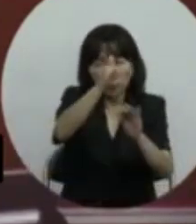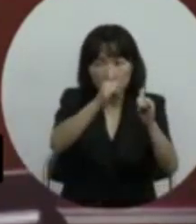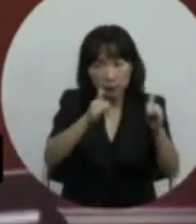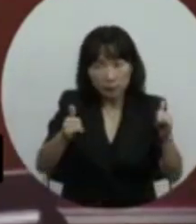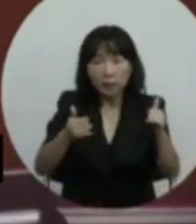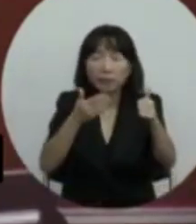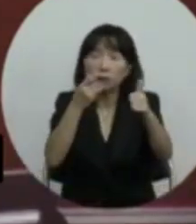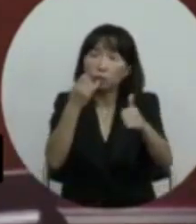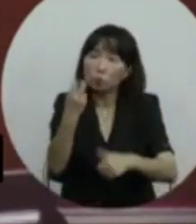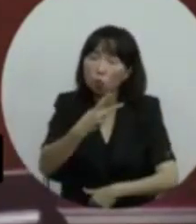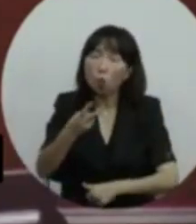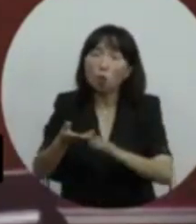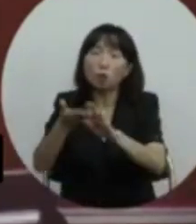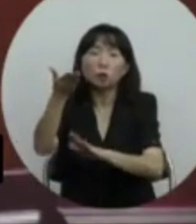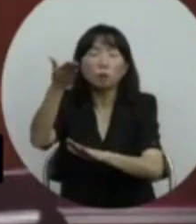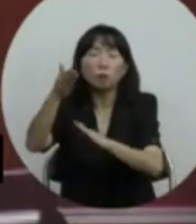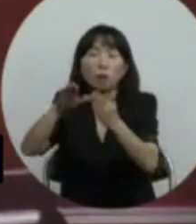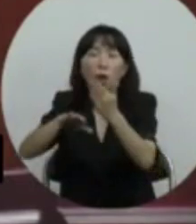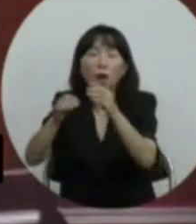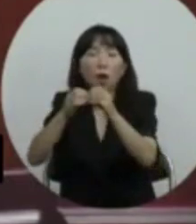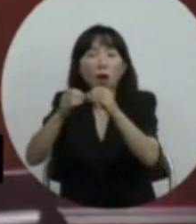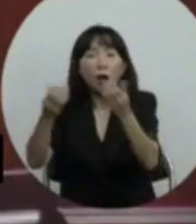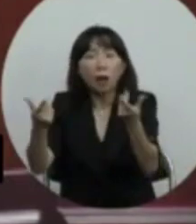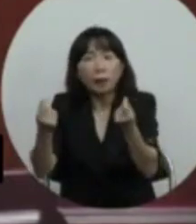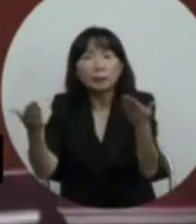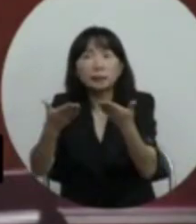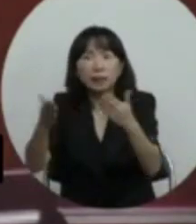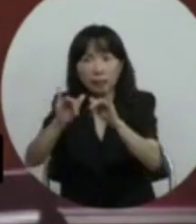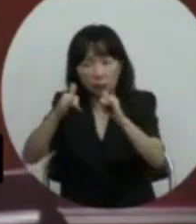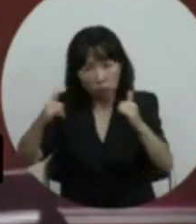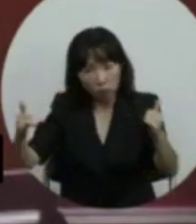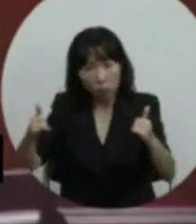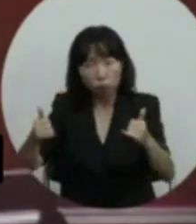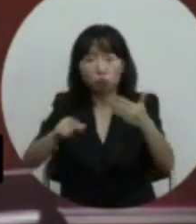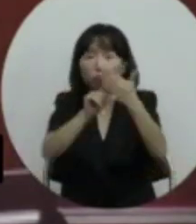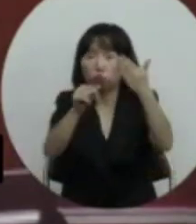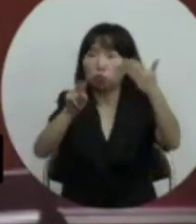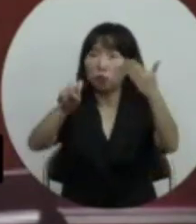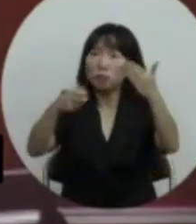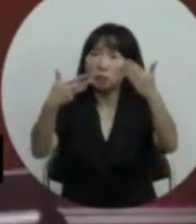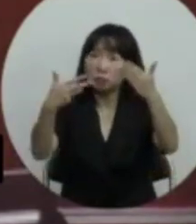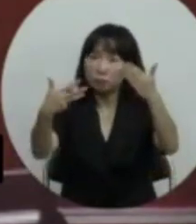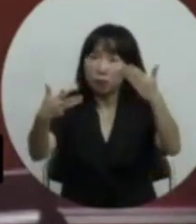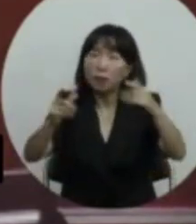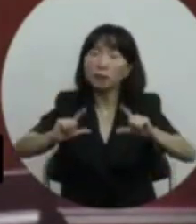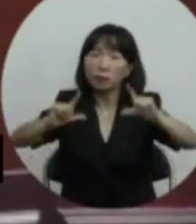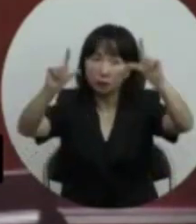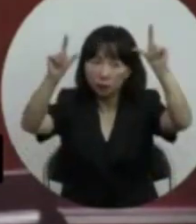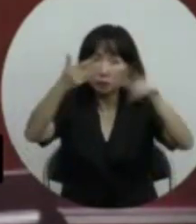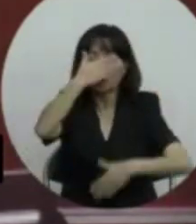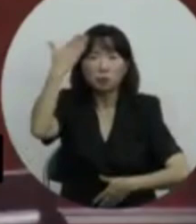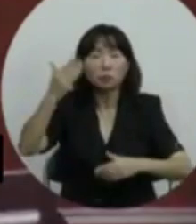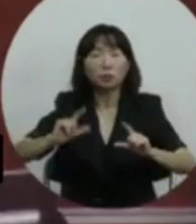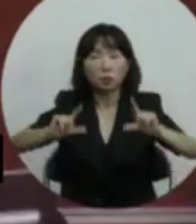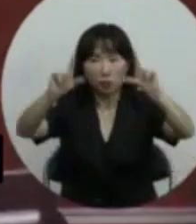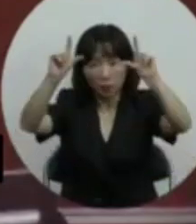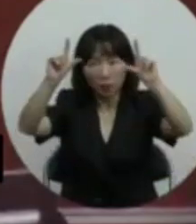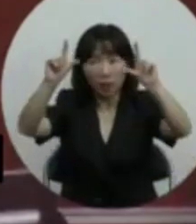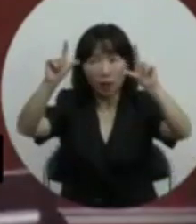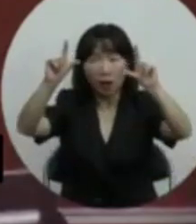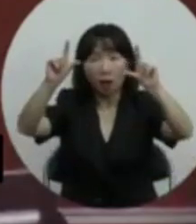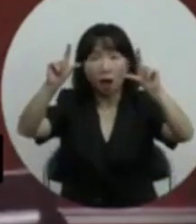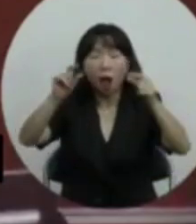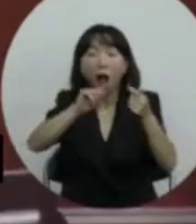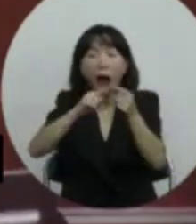선배 동료 의원 여러분, 9월 28일은 청년의 날입니다. 여주의 청년들이